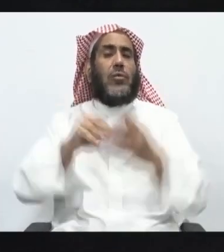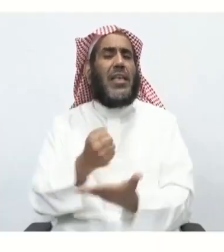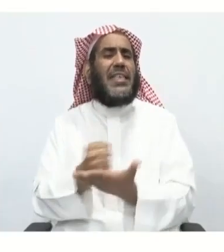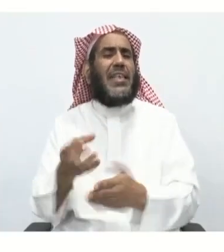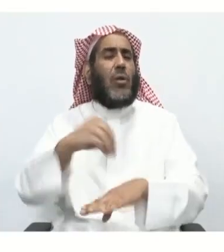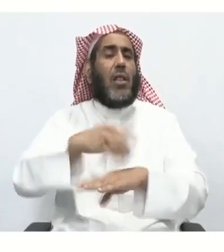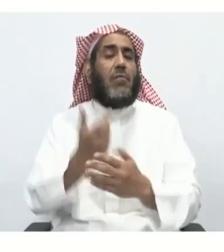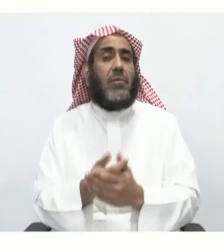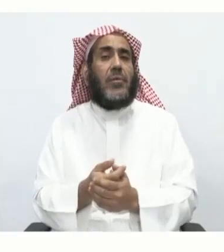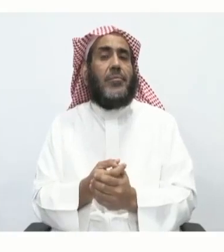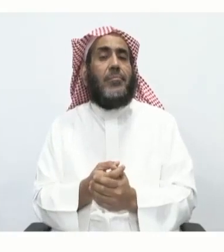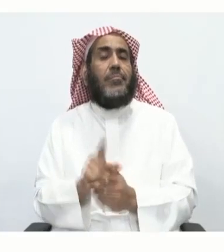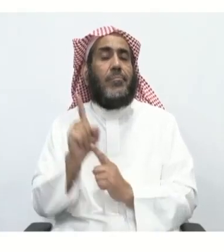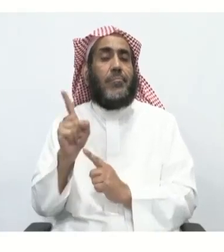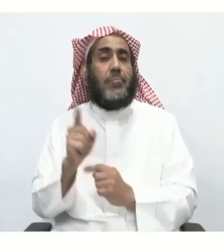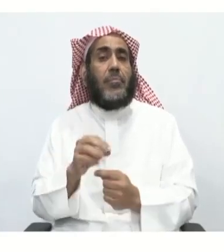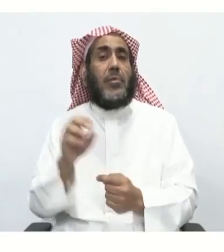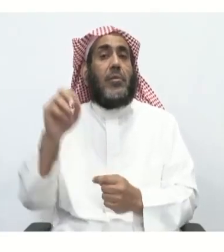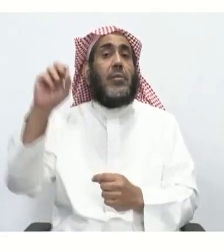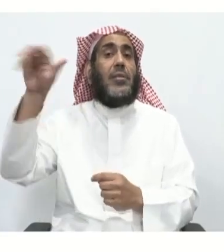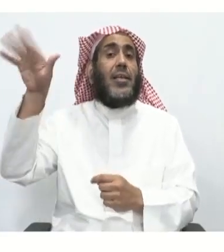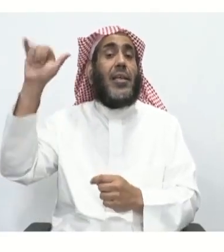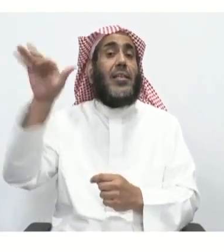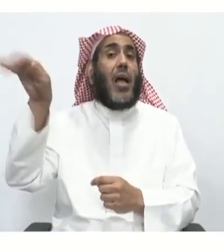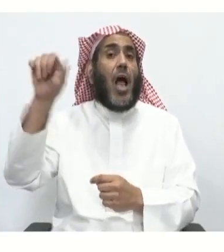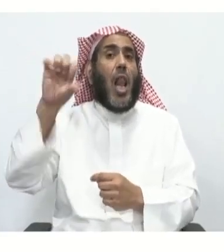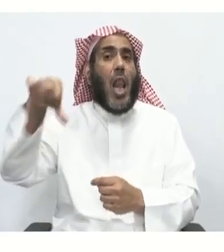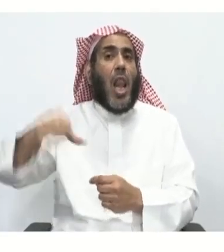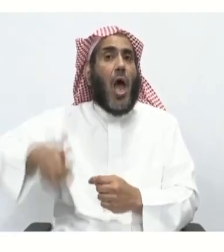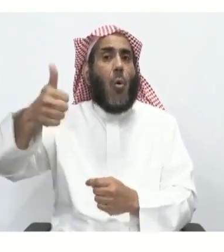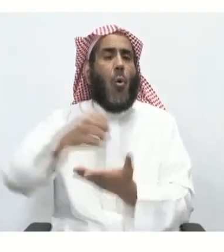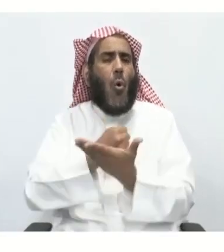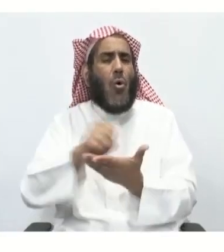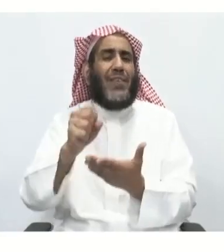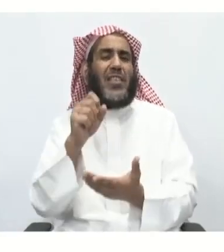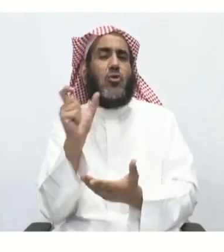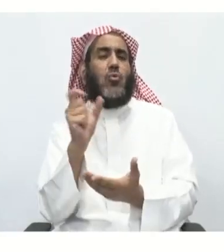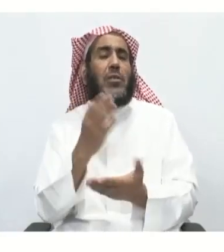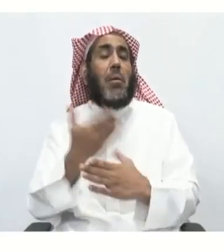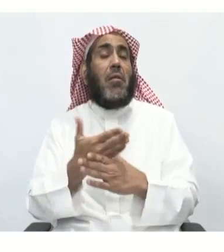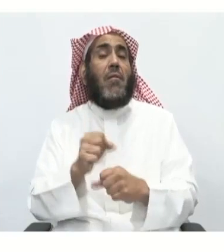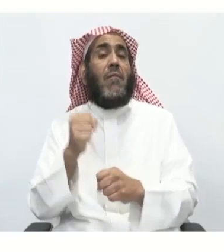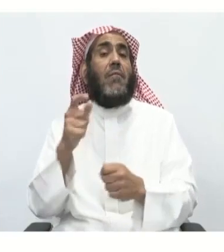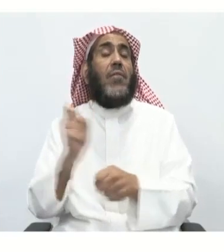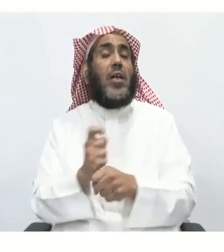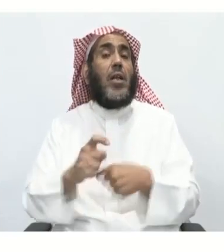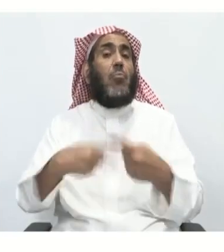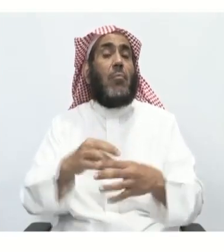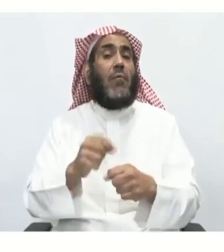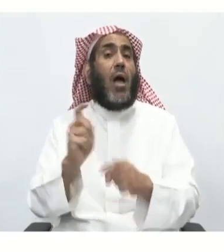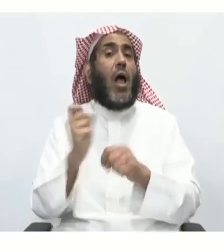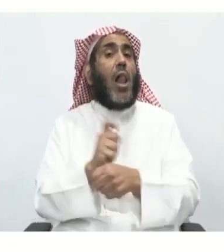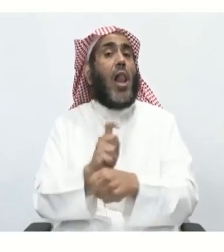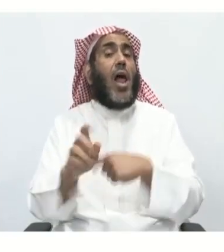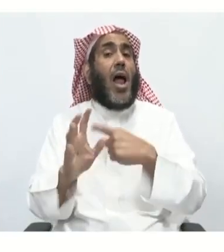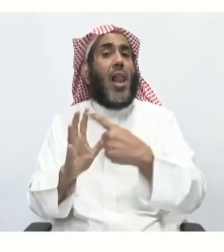الحذف جميل هنا يتخلوا يتخلوا هنا حذف النون لان هنا فعل مضارع من الافعال الخمسه من